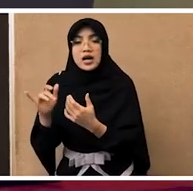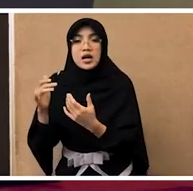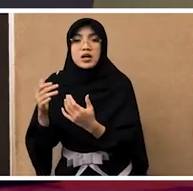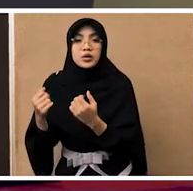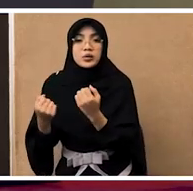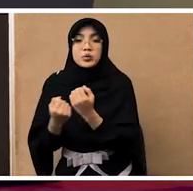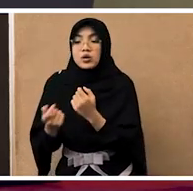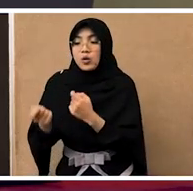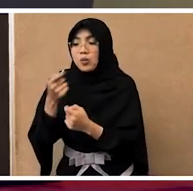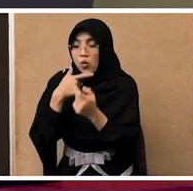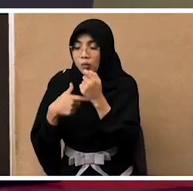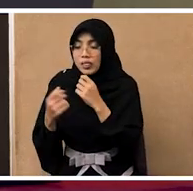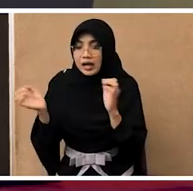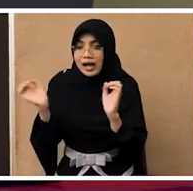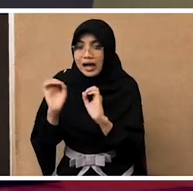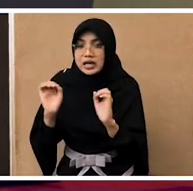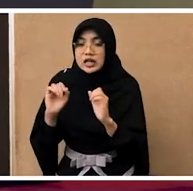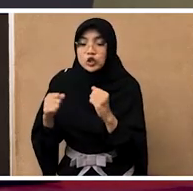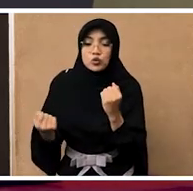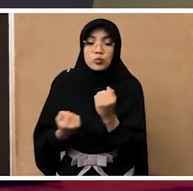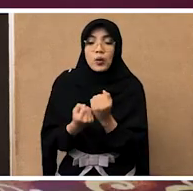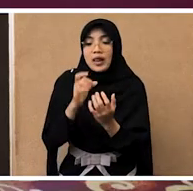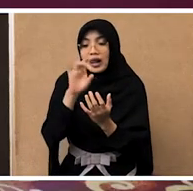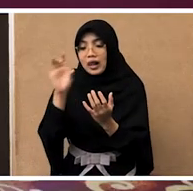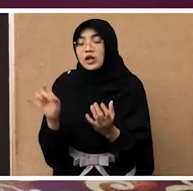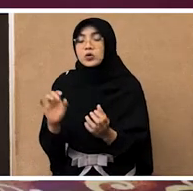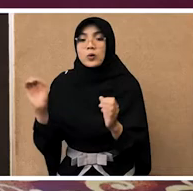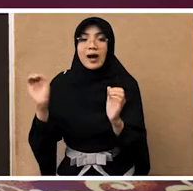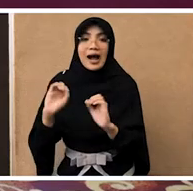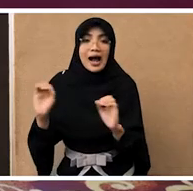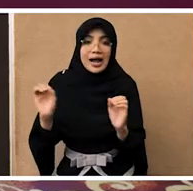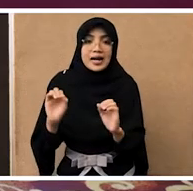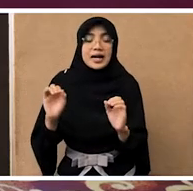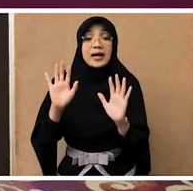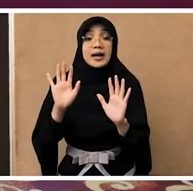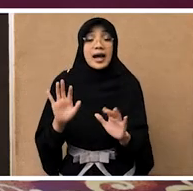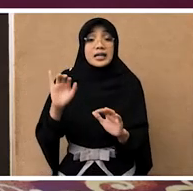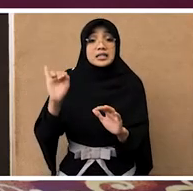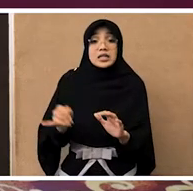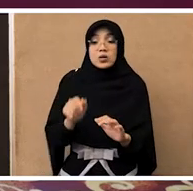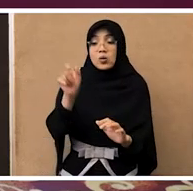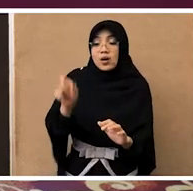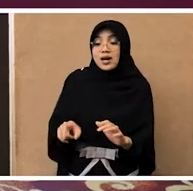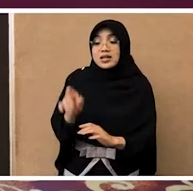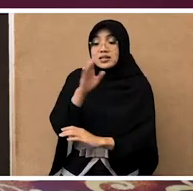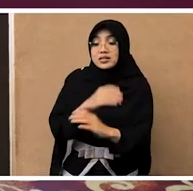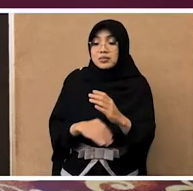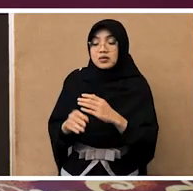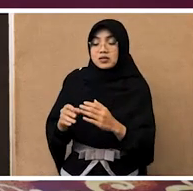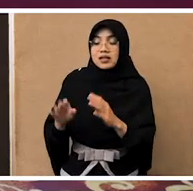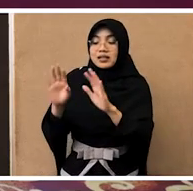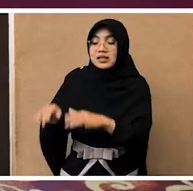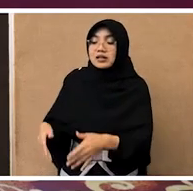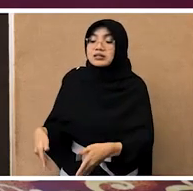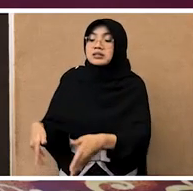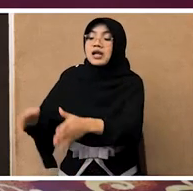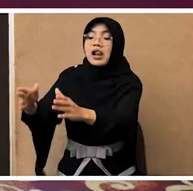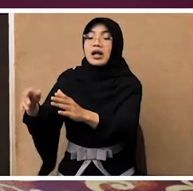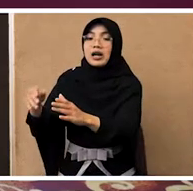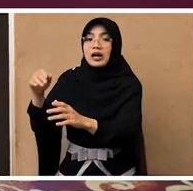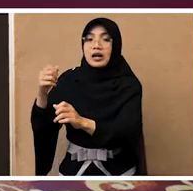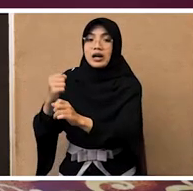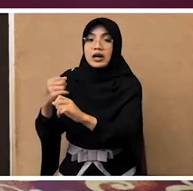tidak ada dukungan pengobatan tidak ada dukungan support maka kemudian misalnya penyandang disabilitas jadi gelandangan psikotik gitu ya